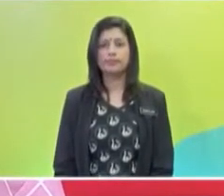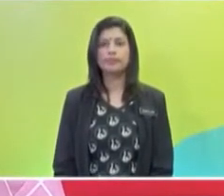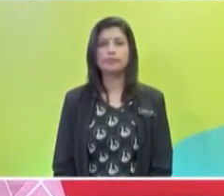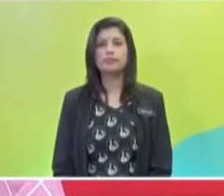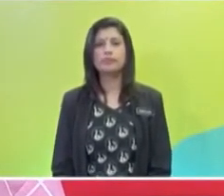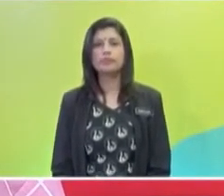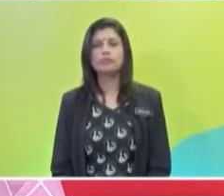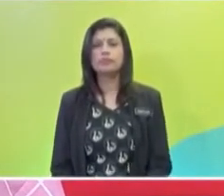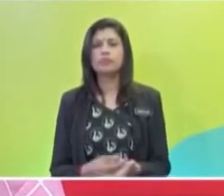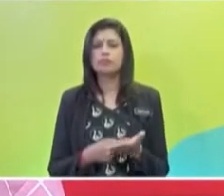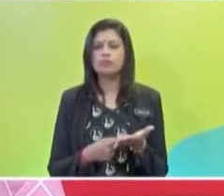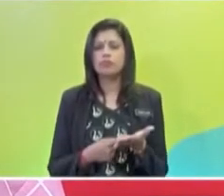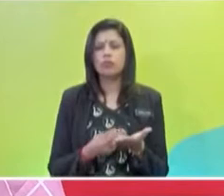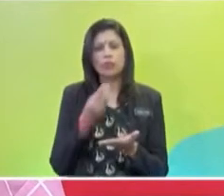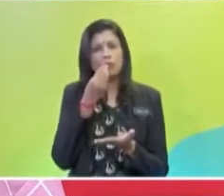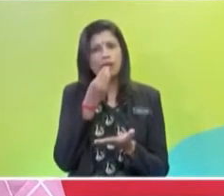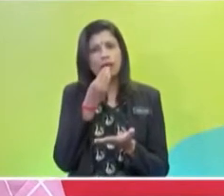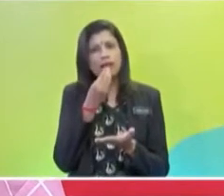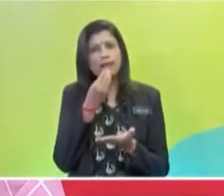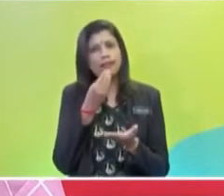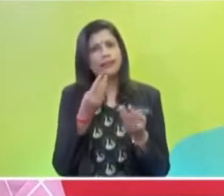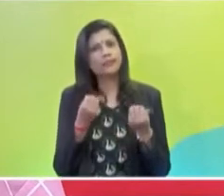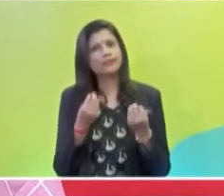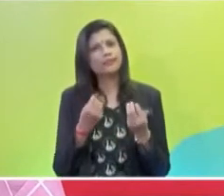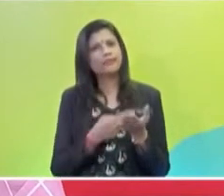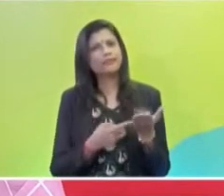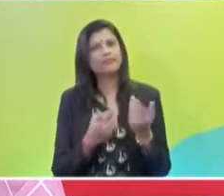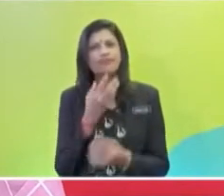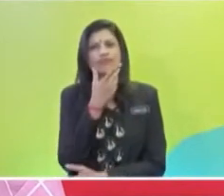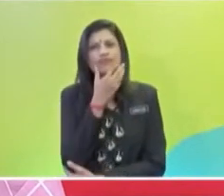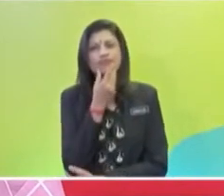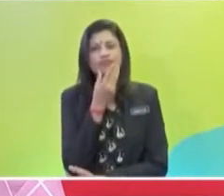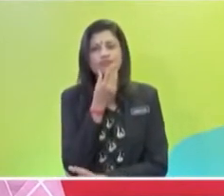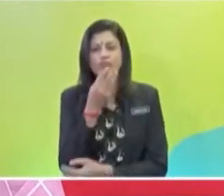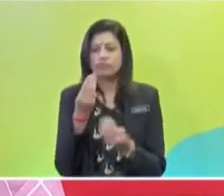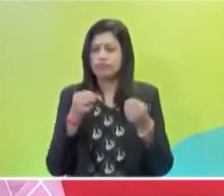Nak goreng-goreng ke nak yang rebus?